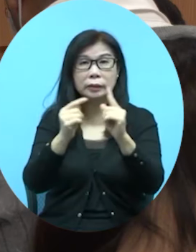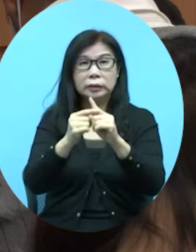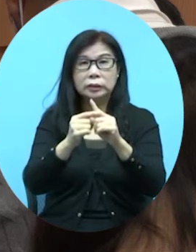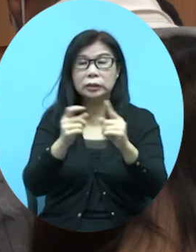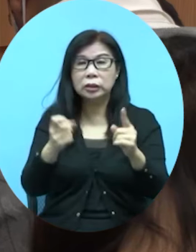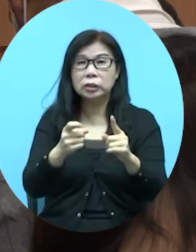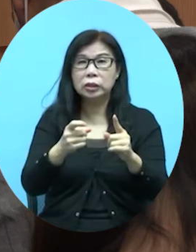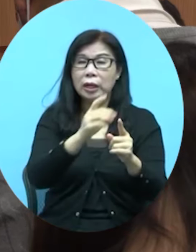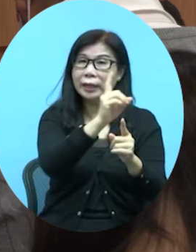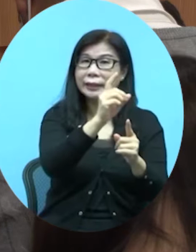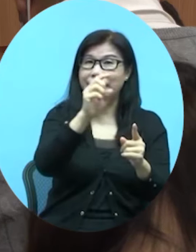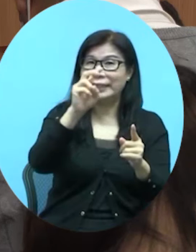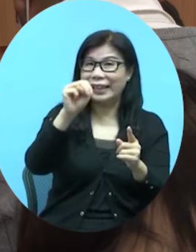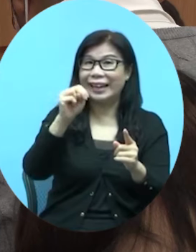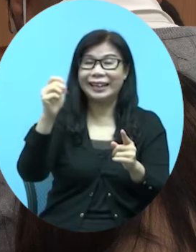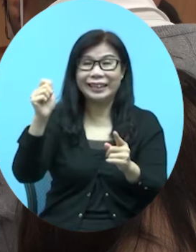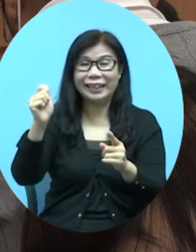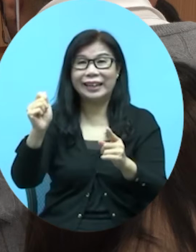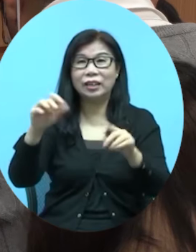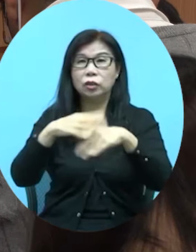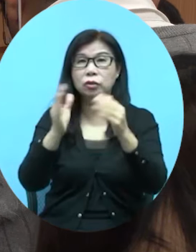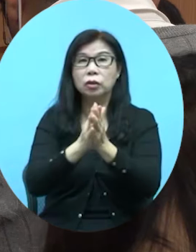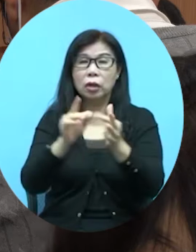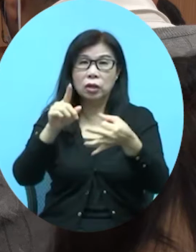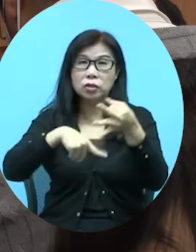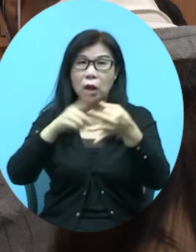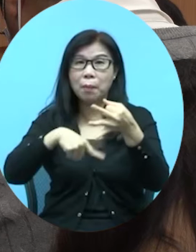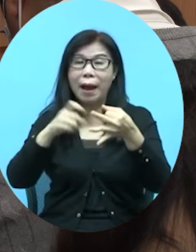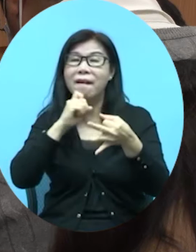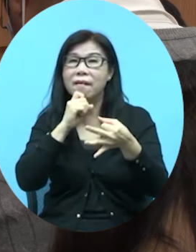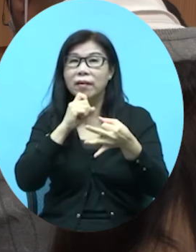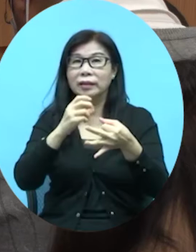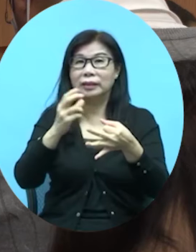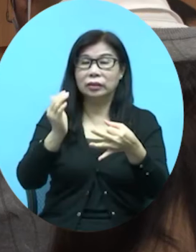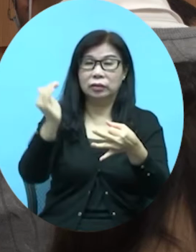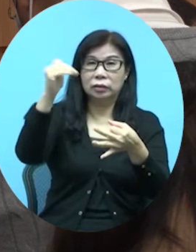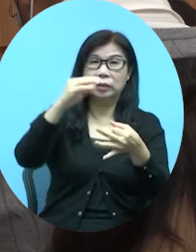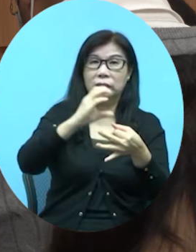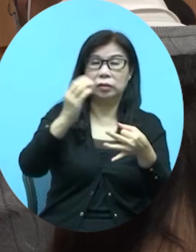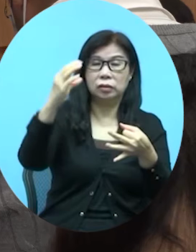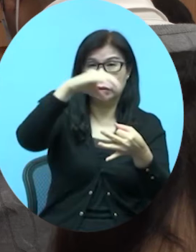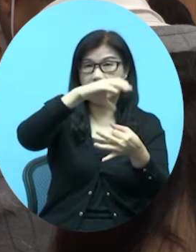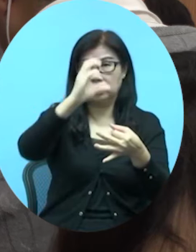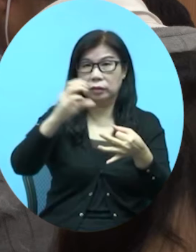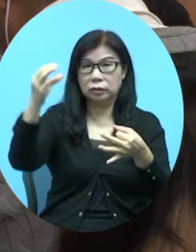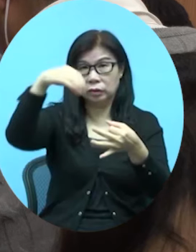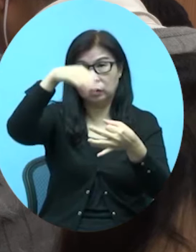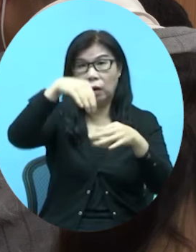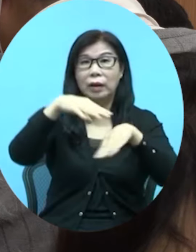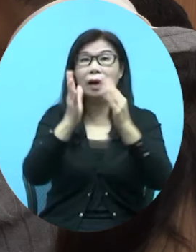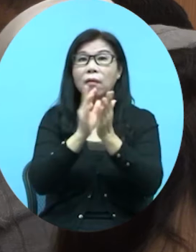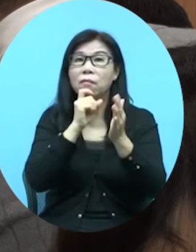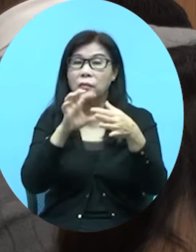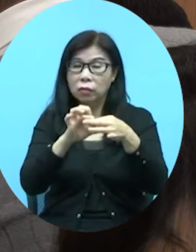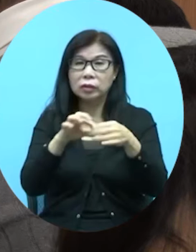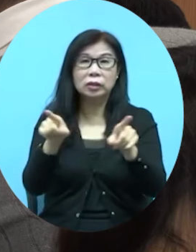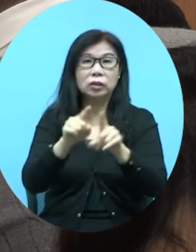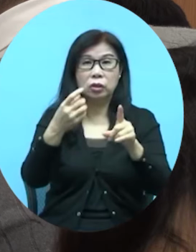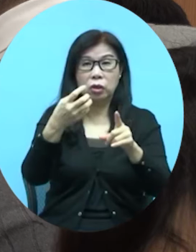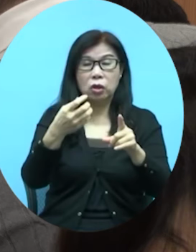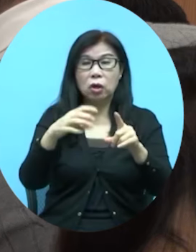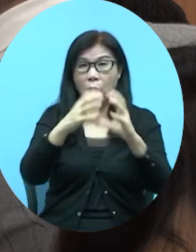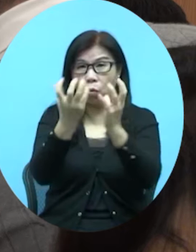因其实是否都是之前那个尼泊尔的病毒株还是有一些新输入的病毒株当中群组里面